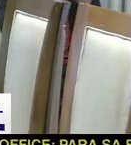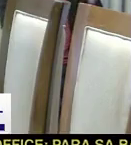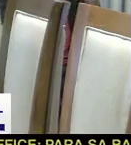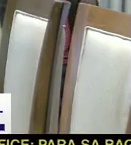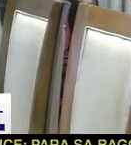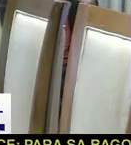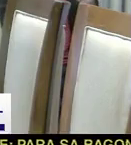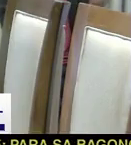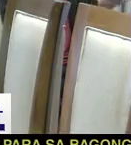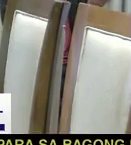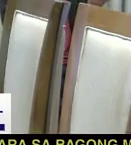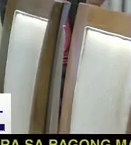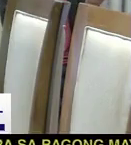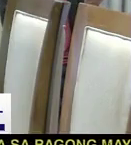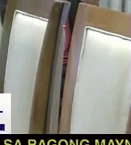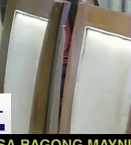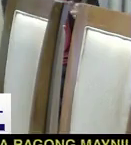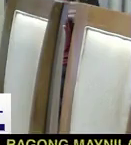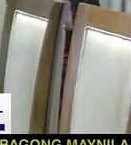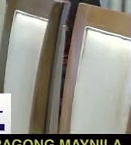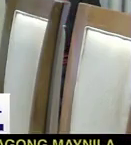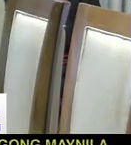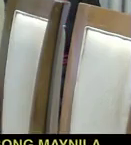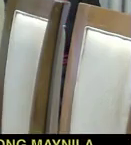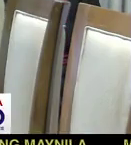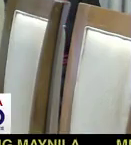Oh, dito sa Kartilya.